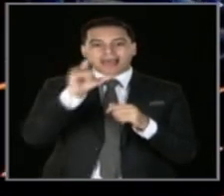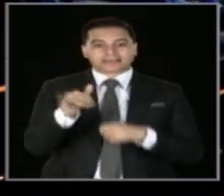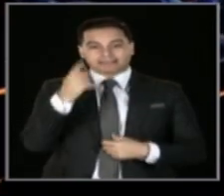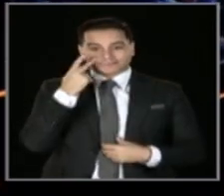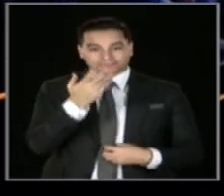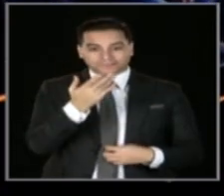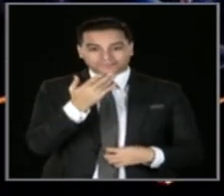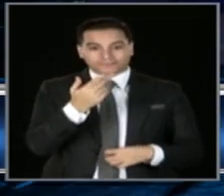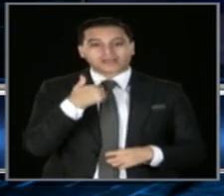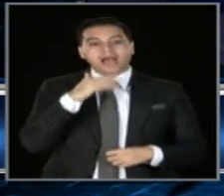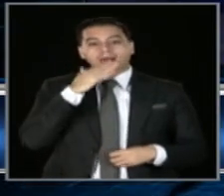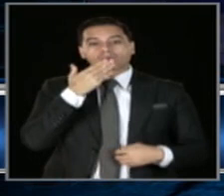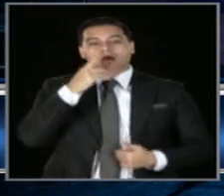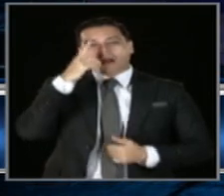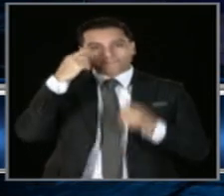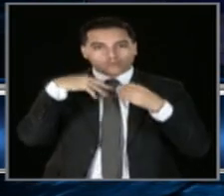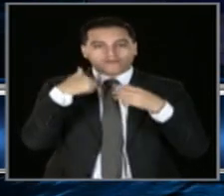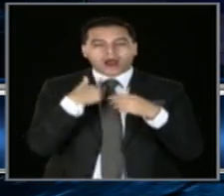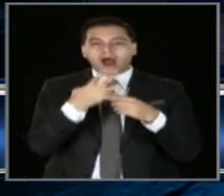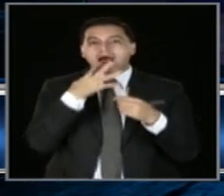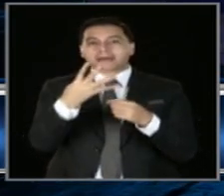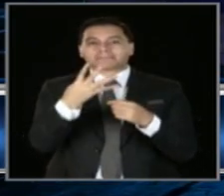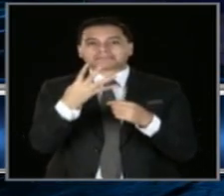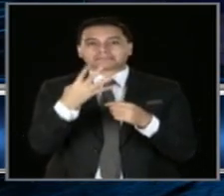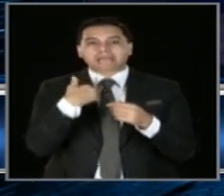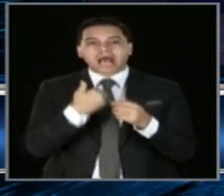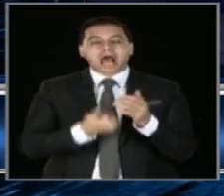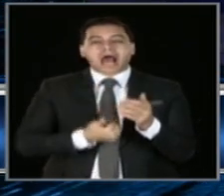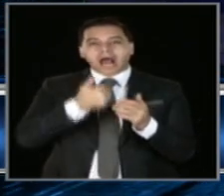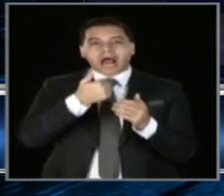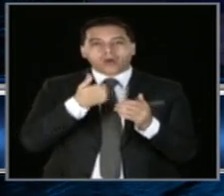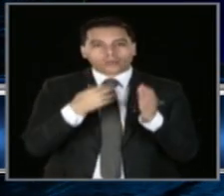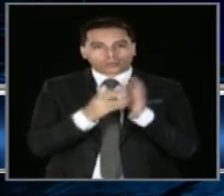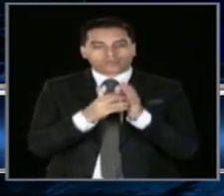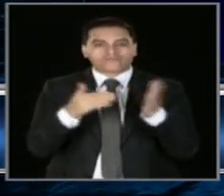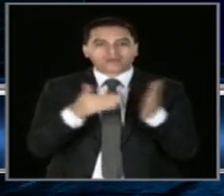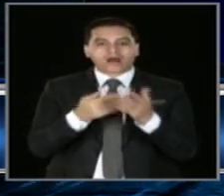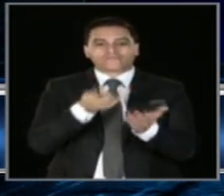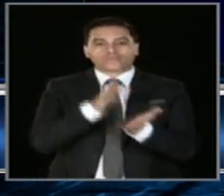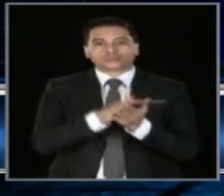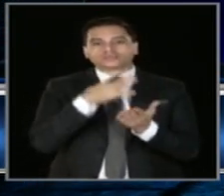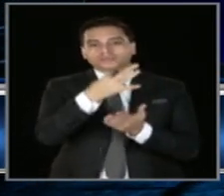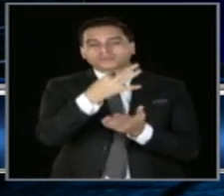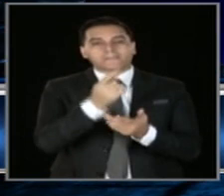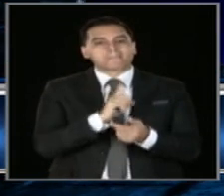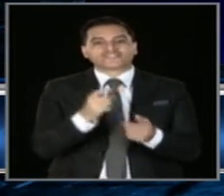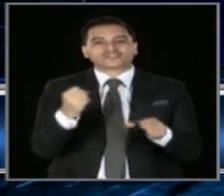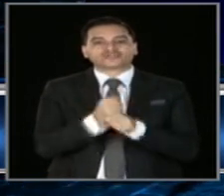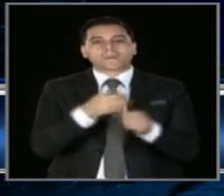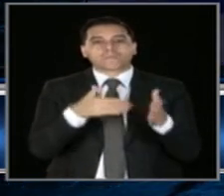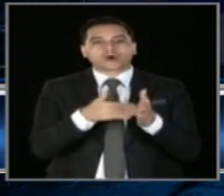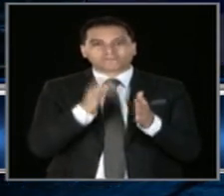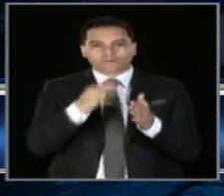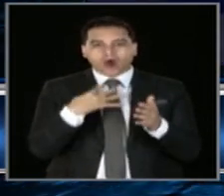الحمد لله ربنا وفقني بنهاية الأربع سنوات الأول على دفعتي 4 سنين. أي نعم ما حالفنيش الحظ أن أكون عضو هيئة التدريس لأسباب إدارية يعني، لكن الحمد